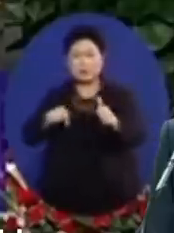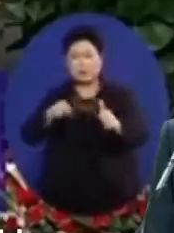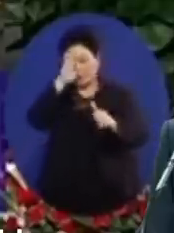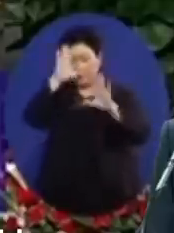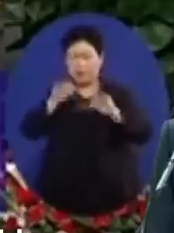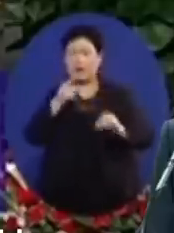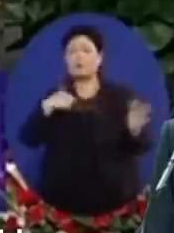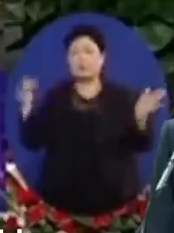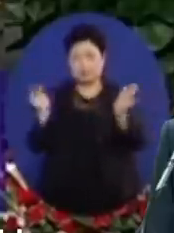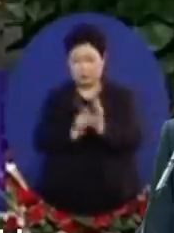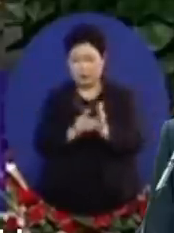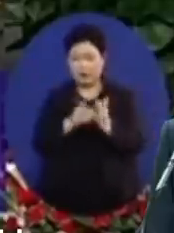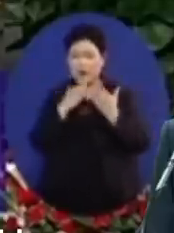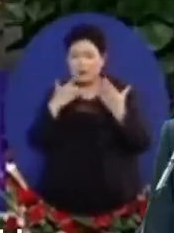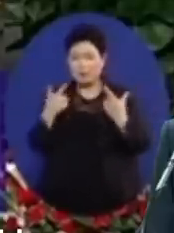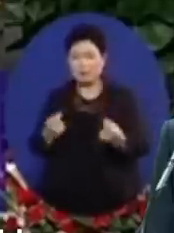받았다.